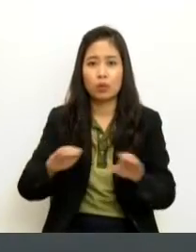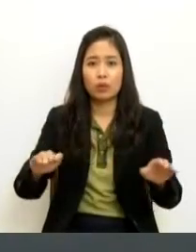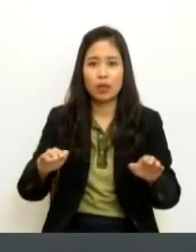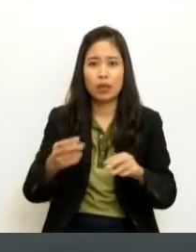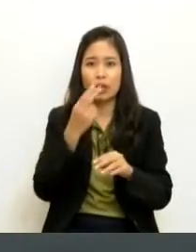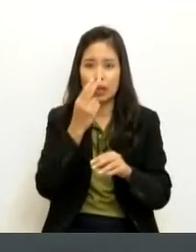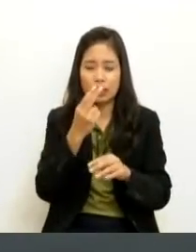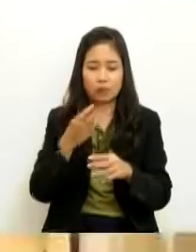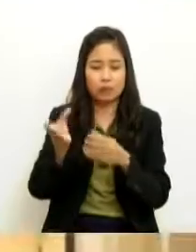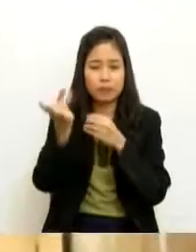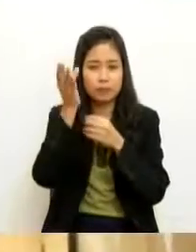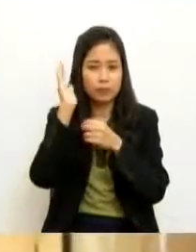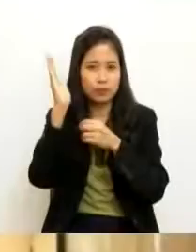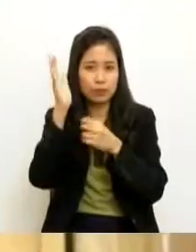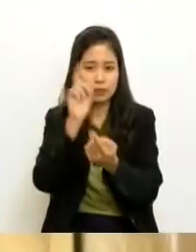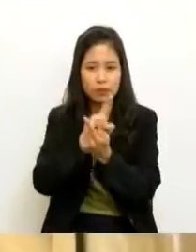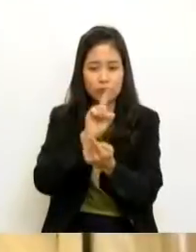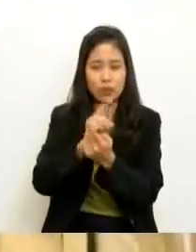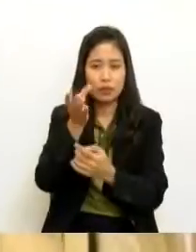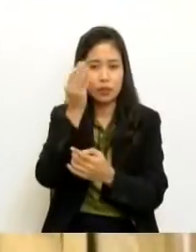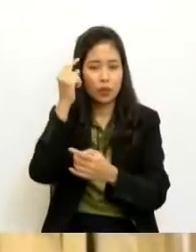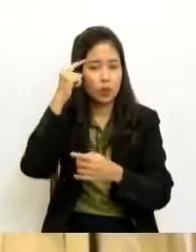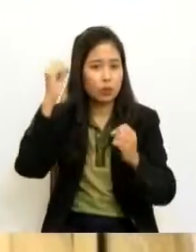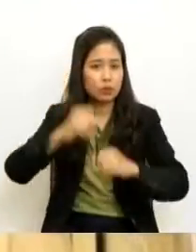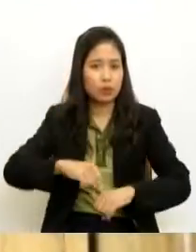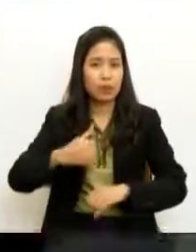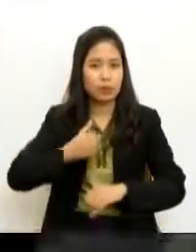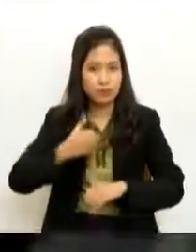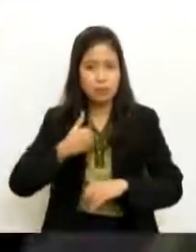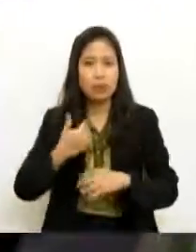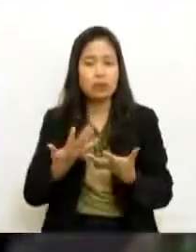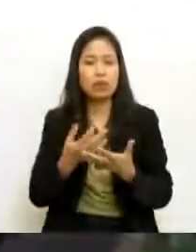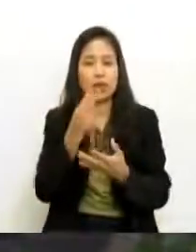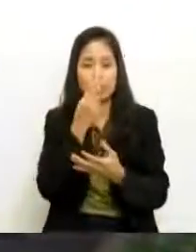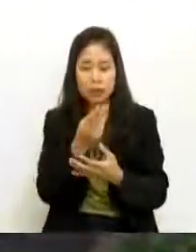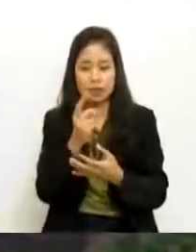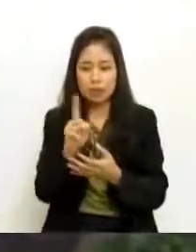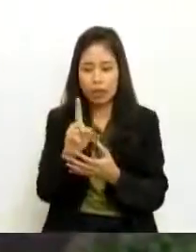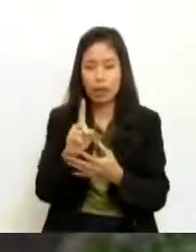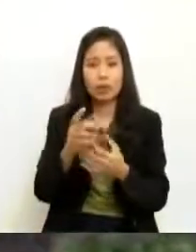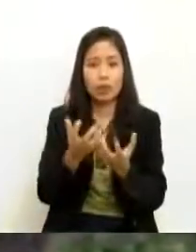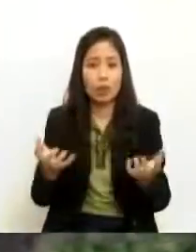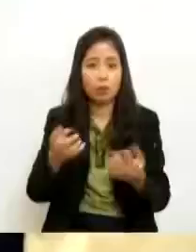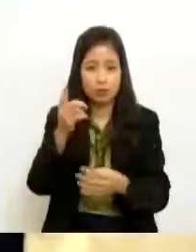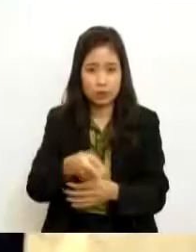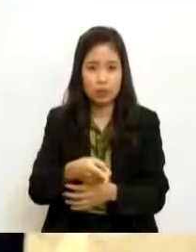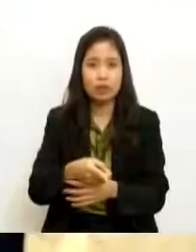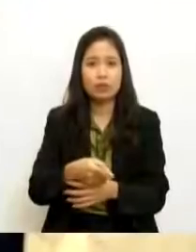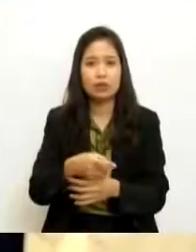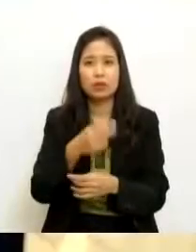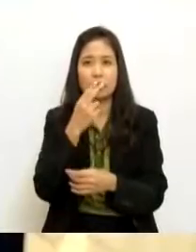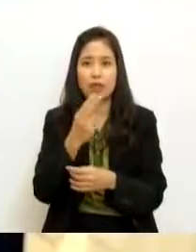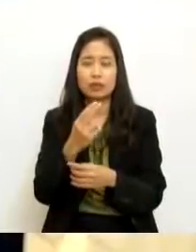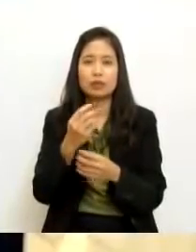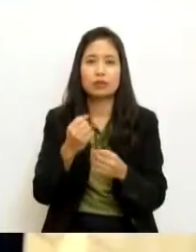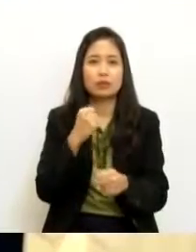วิทยากรที่ค่อนข้างมีความรู้ความสามารถนะคะแล้วก็ได้เห็นสัตว์ป่าจริงๆนะคะแล้วก็พืชพันธุ์บางช